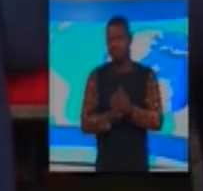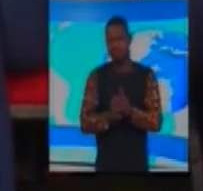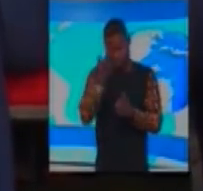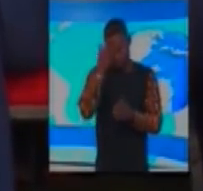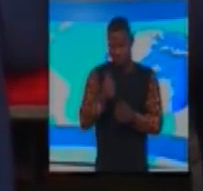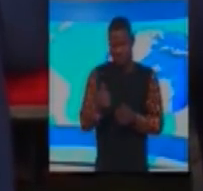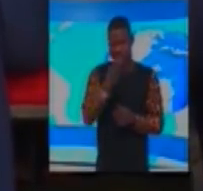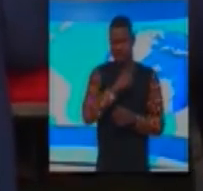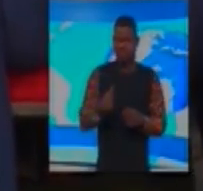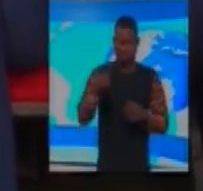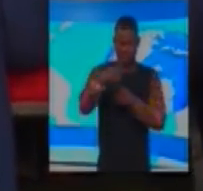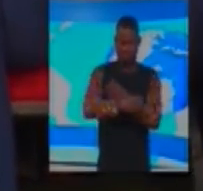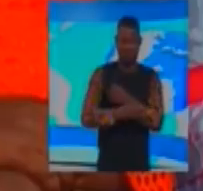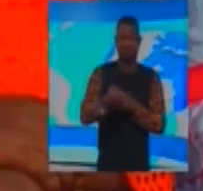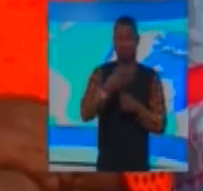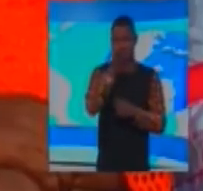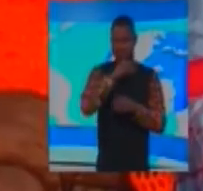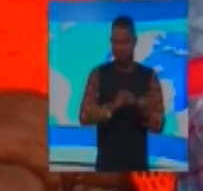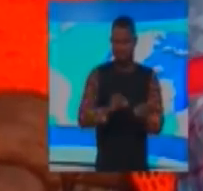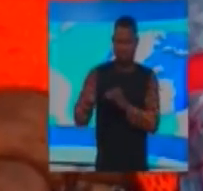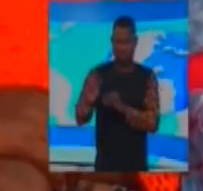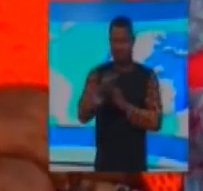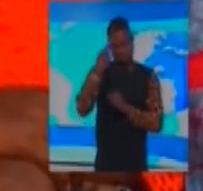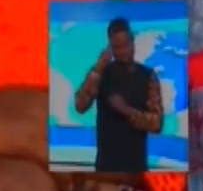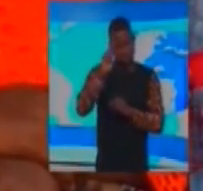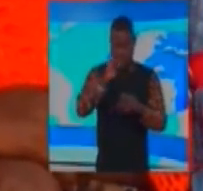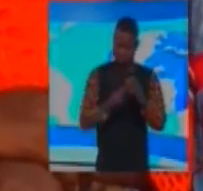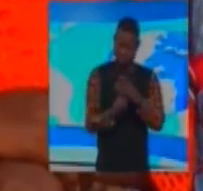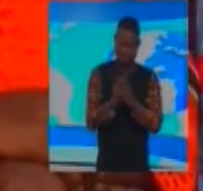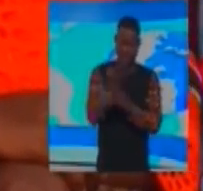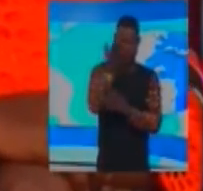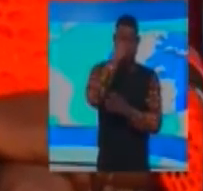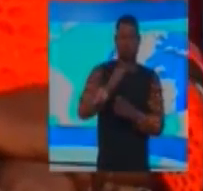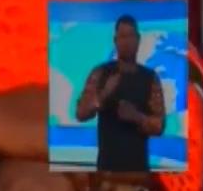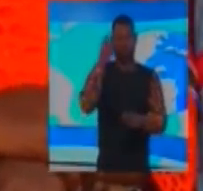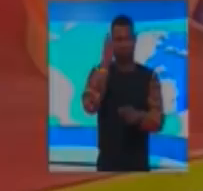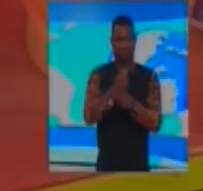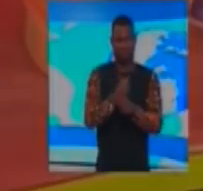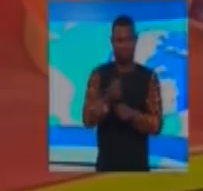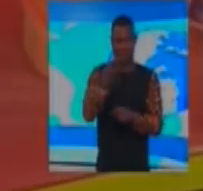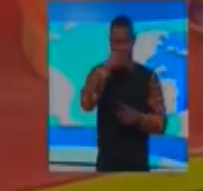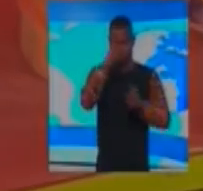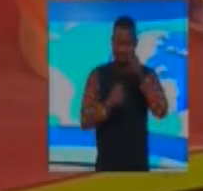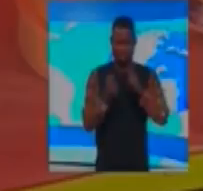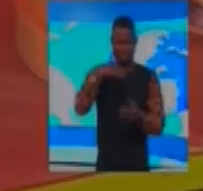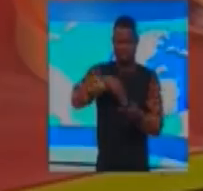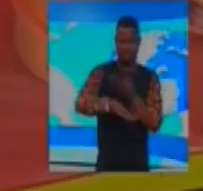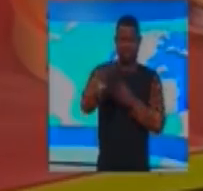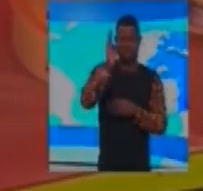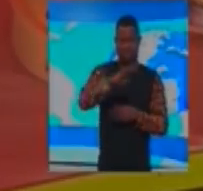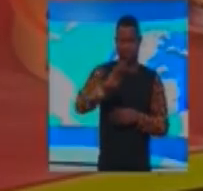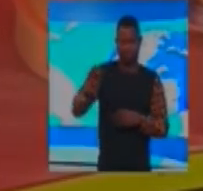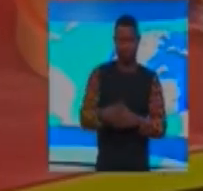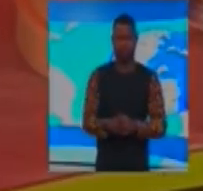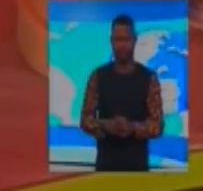journées promotionnelles du lait local sont organisées en vue de mettre en valeur les potentialités laitières de la région des Hauts-Bassins.